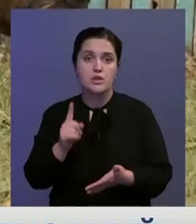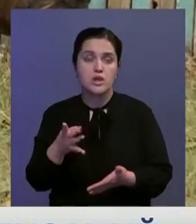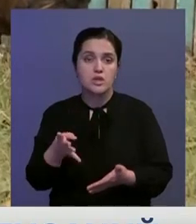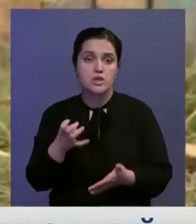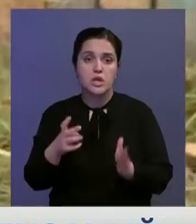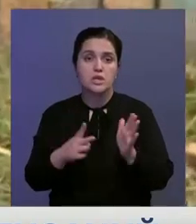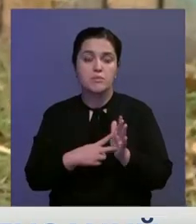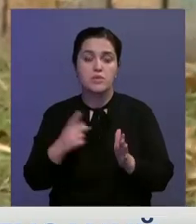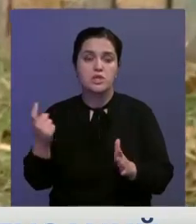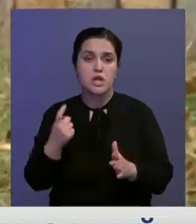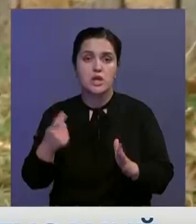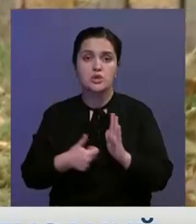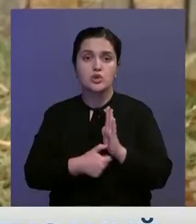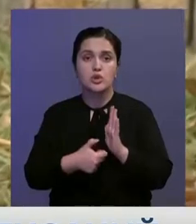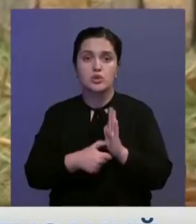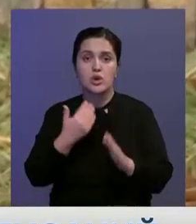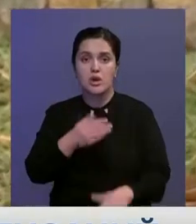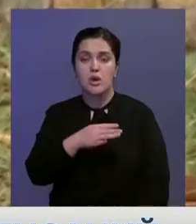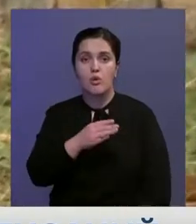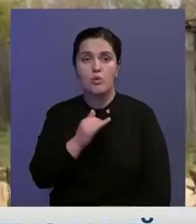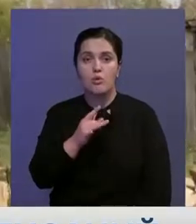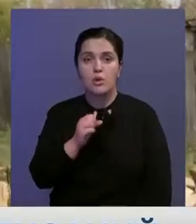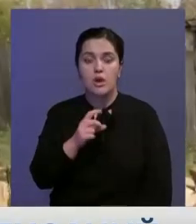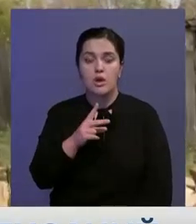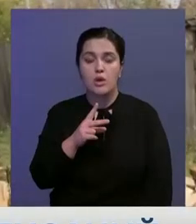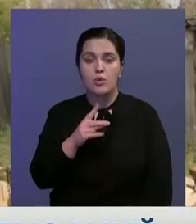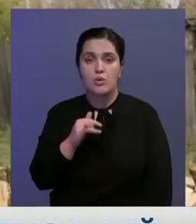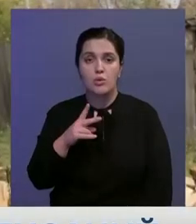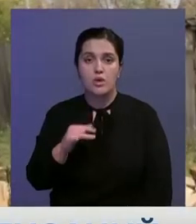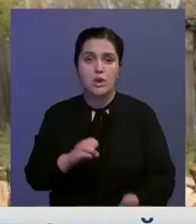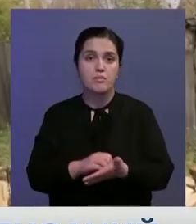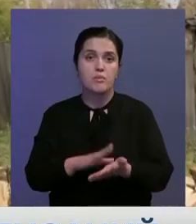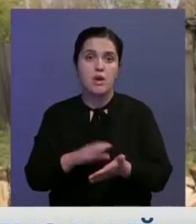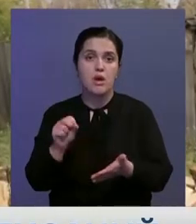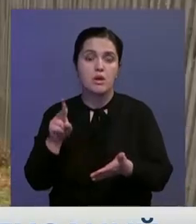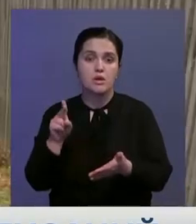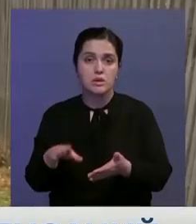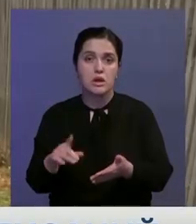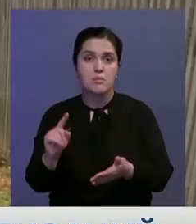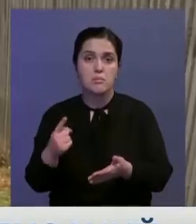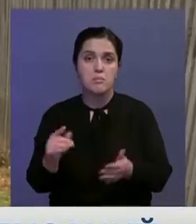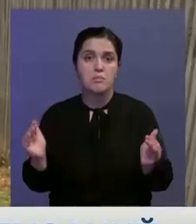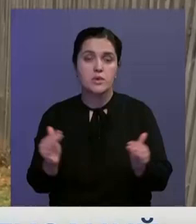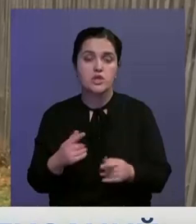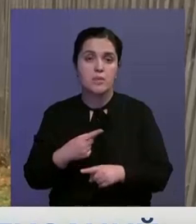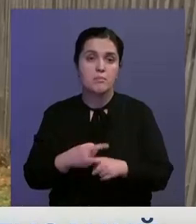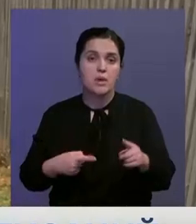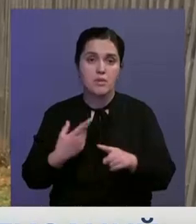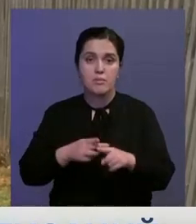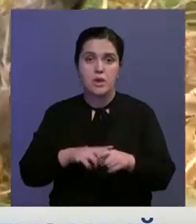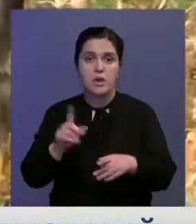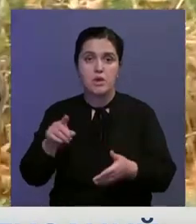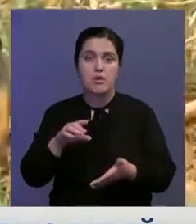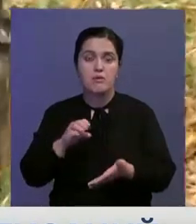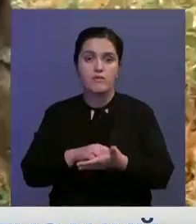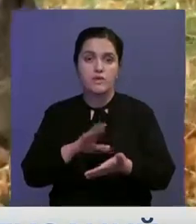7 частных подворьях. 600 из них принадлежат Тасбулату Уралулы. Так указано в актах ветинспекторов. Почему только меньше половины поголовья фермера идет в